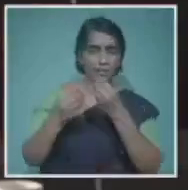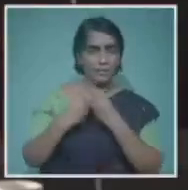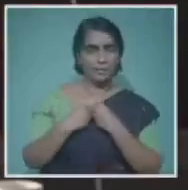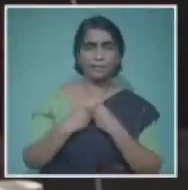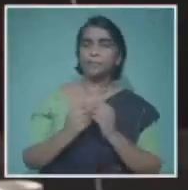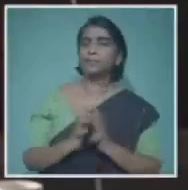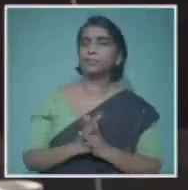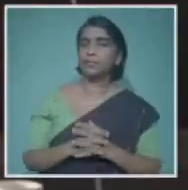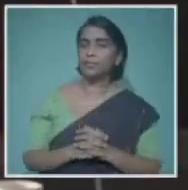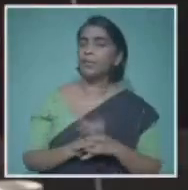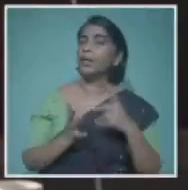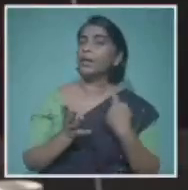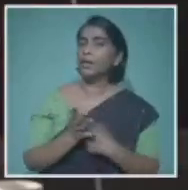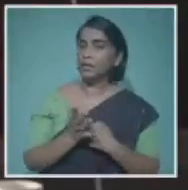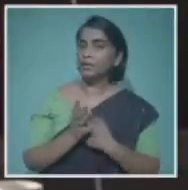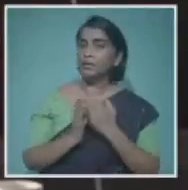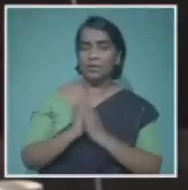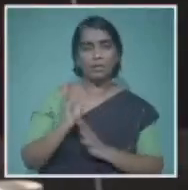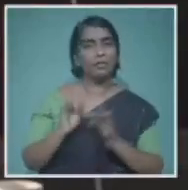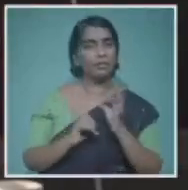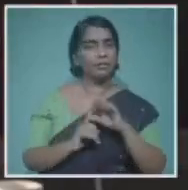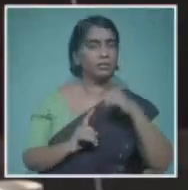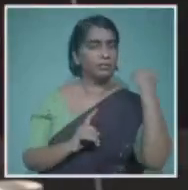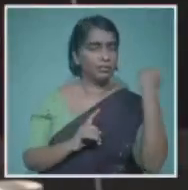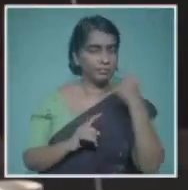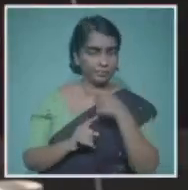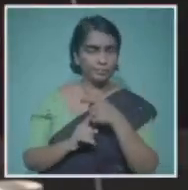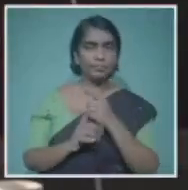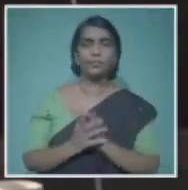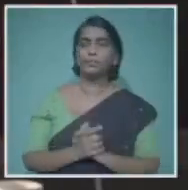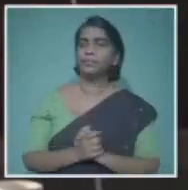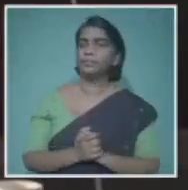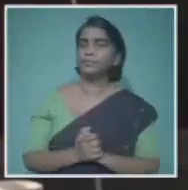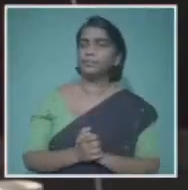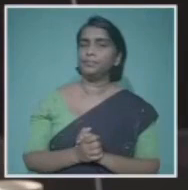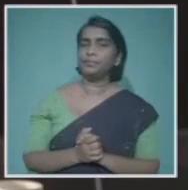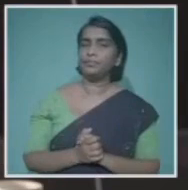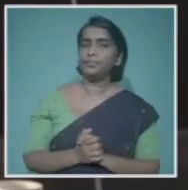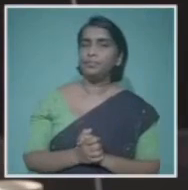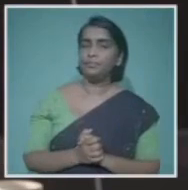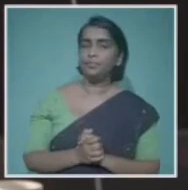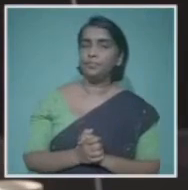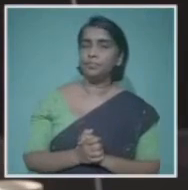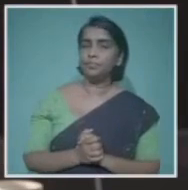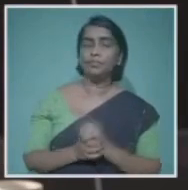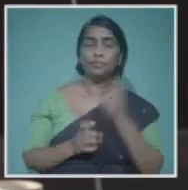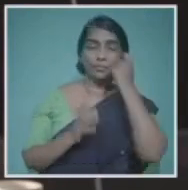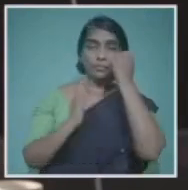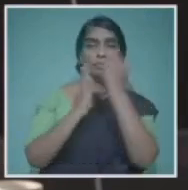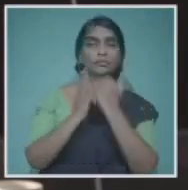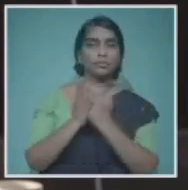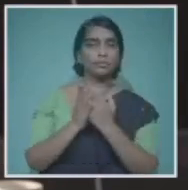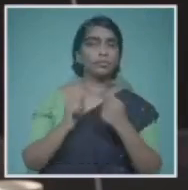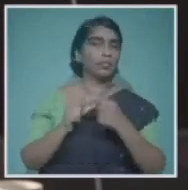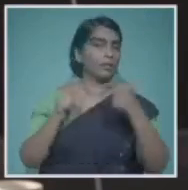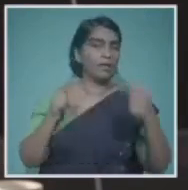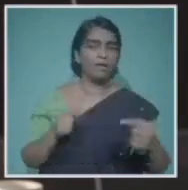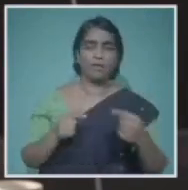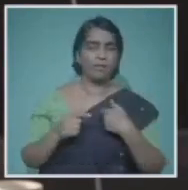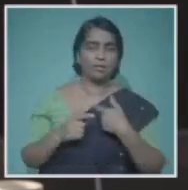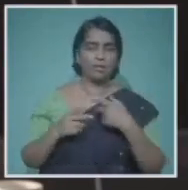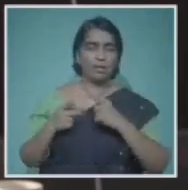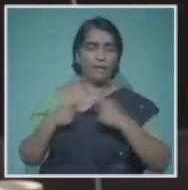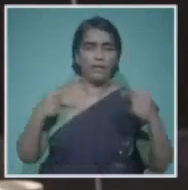මේ රංජිත් සිමලපිටිය ගරු ඇමතුමා ඉදිරිපත් කරපු මේ යෝජනාවට විපක්ෂය විරුද්ධ වෙන්නේ